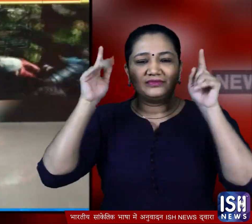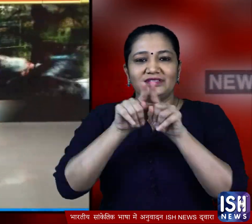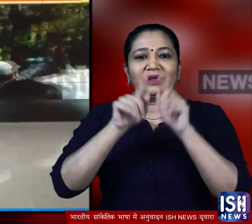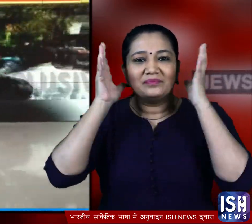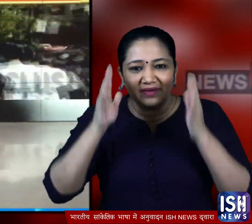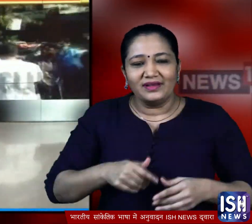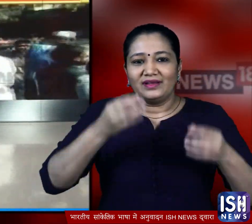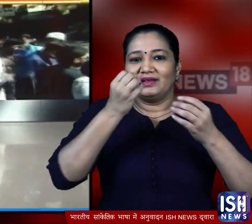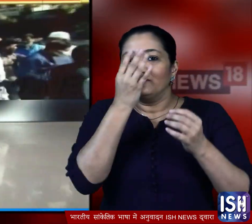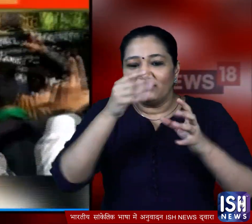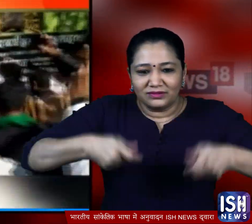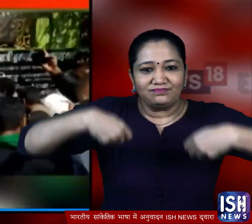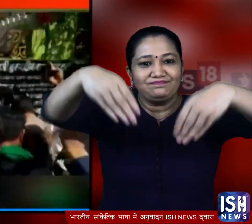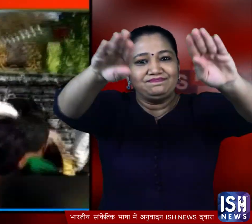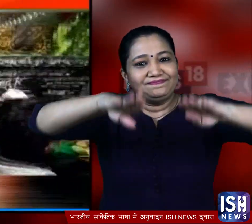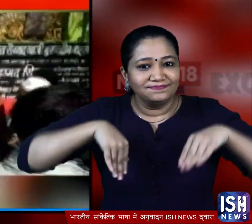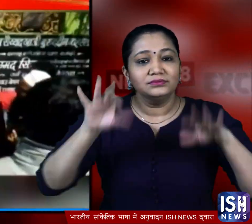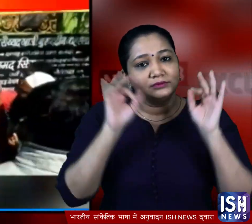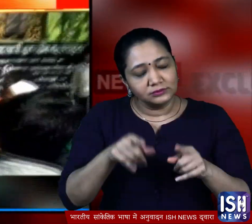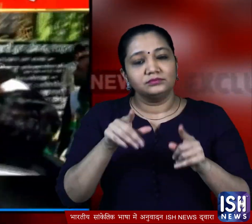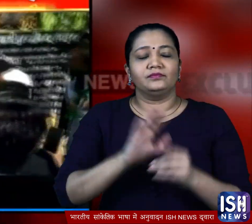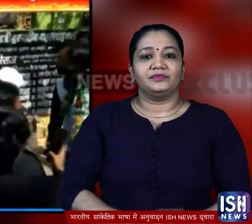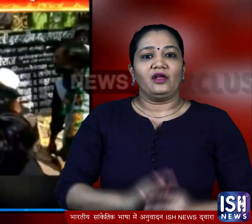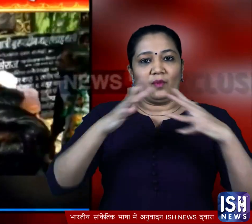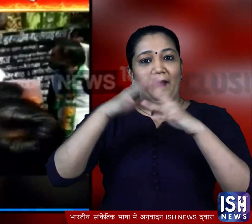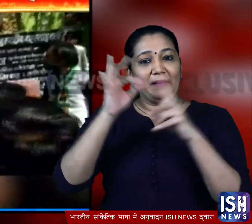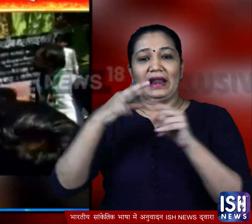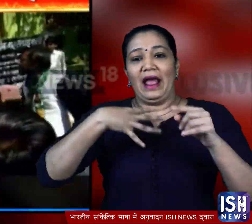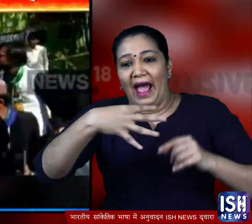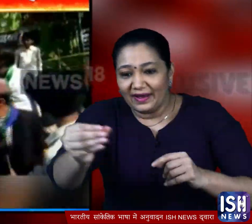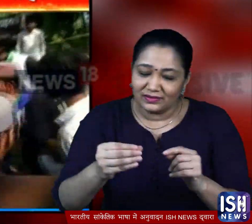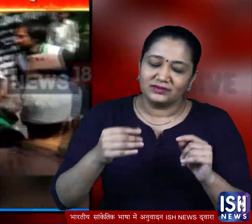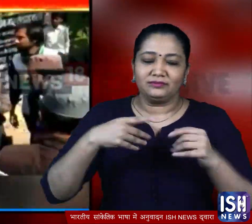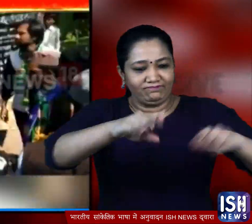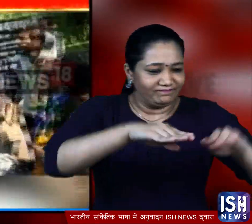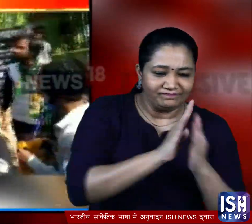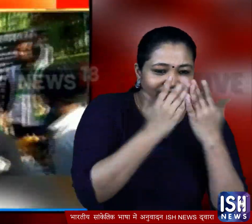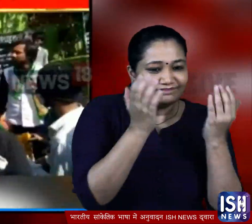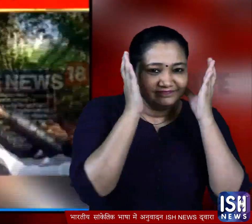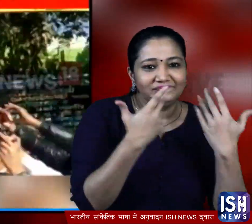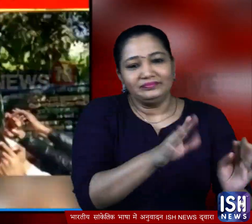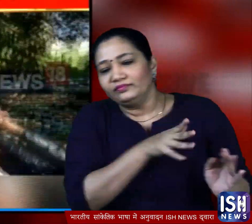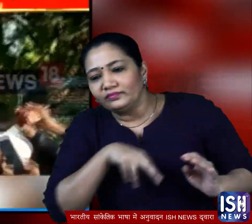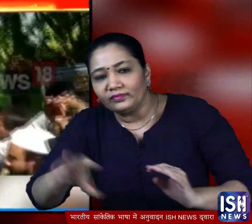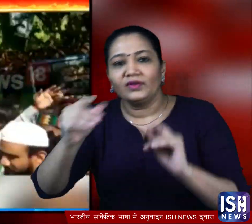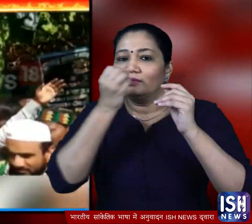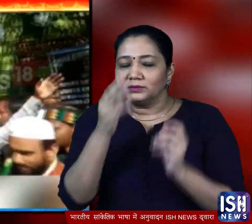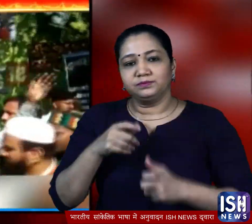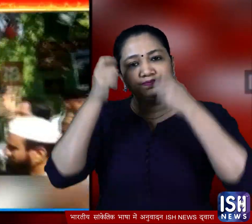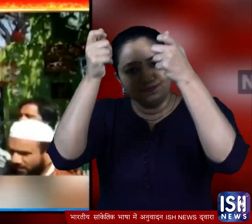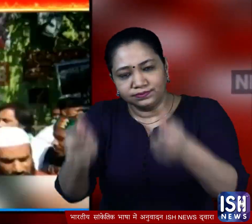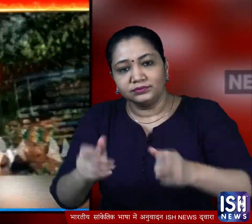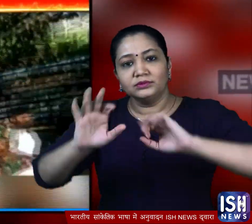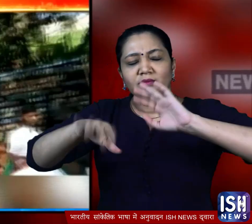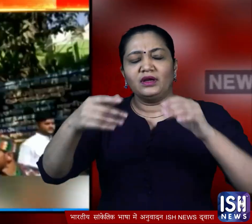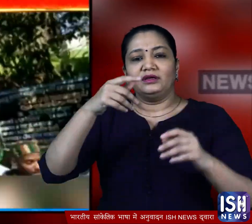पर चादर चढ़ाने पहुंचे और जैसे ही वारिस पठान दरगाह से बाहर निकले, वहां मौजूद उस आदमी ने पहले उन्हें हार पहनाया